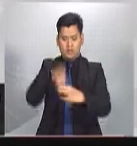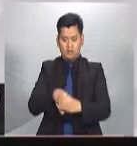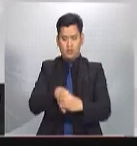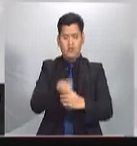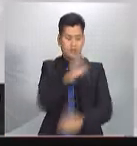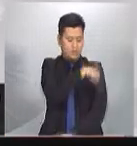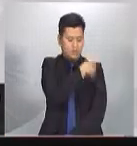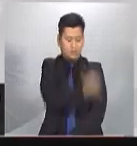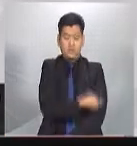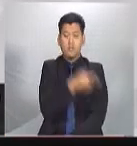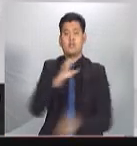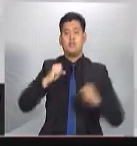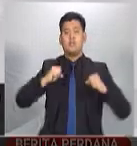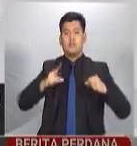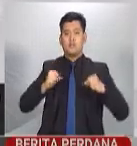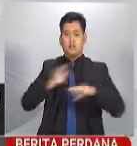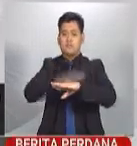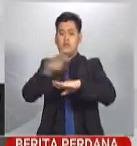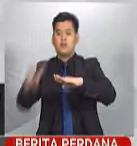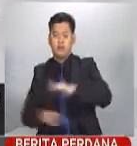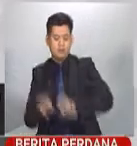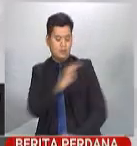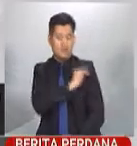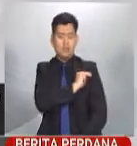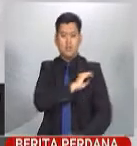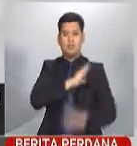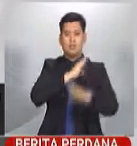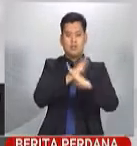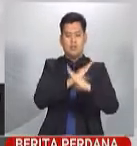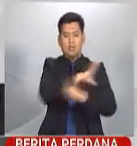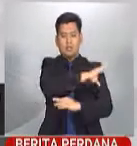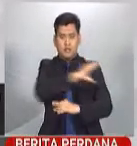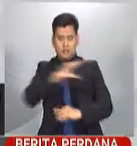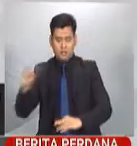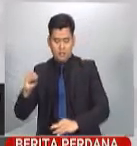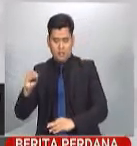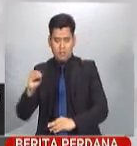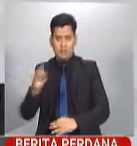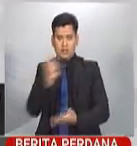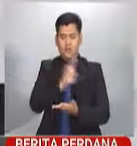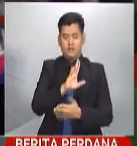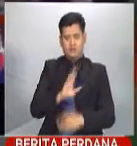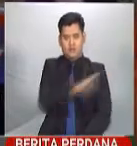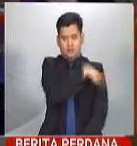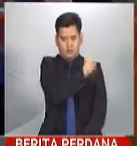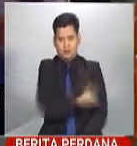swasta, hospital bawah Kementerian Pertahanan dan hospital universiti.